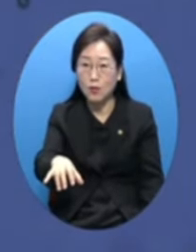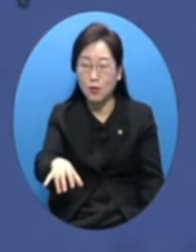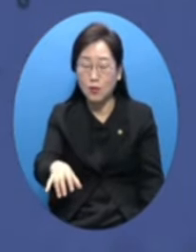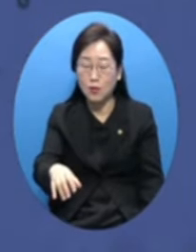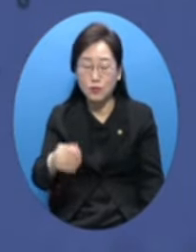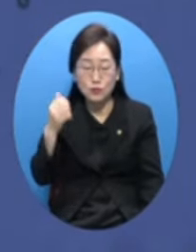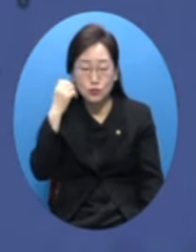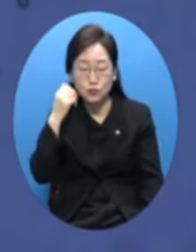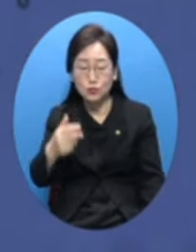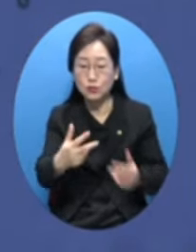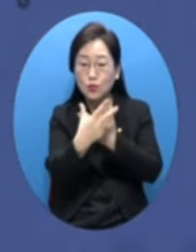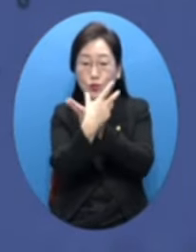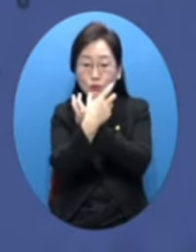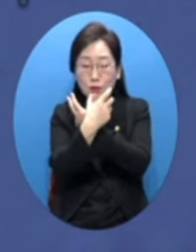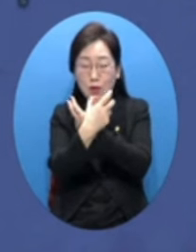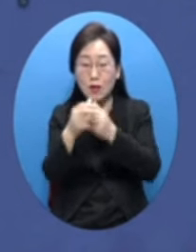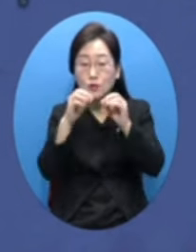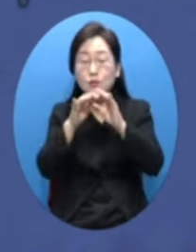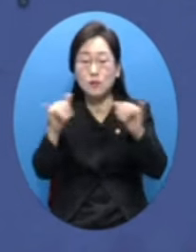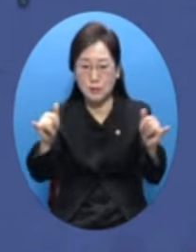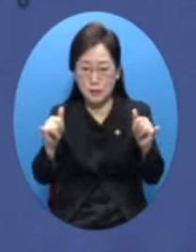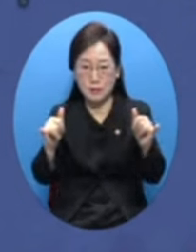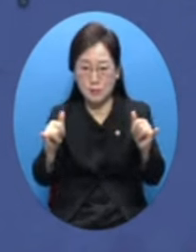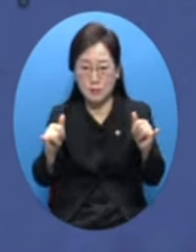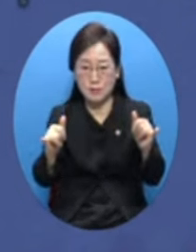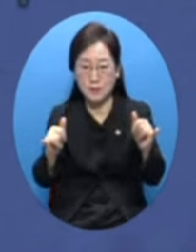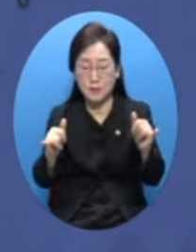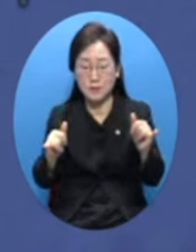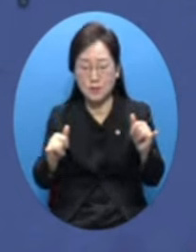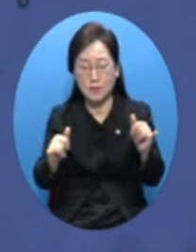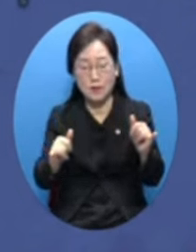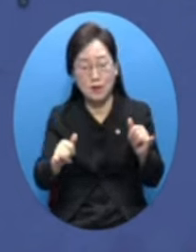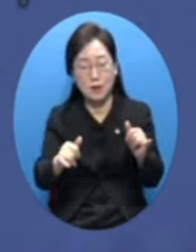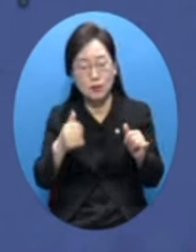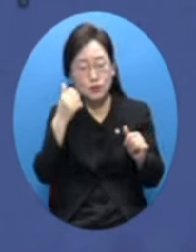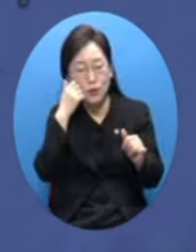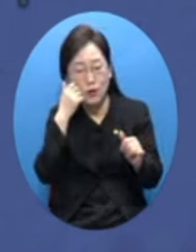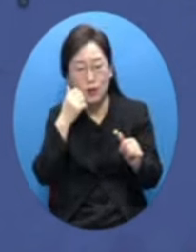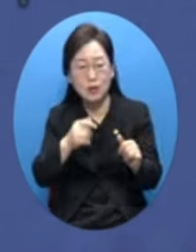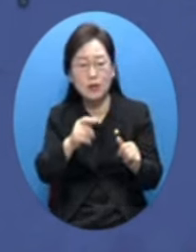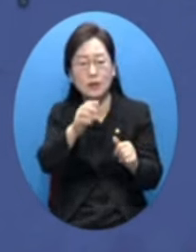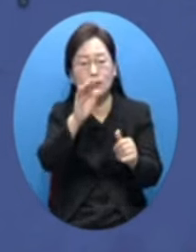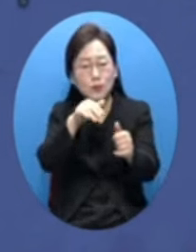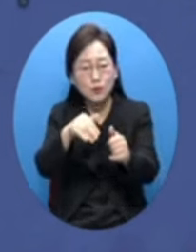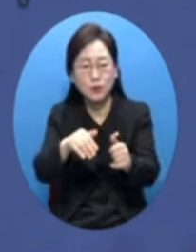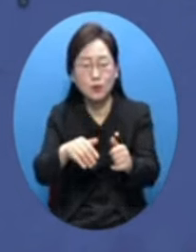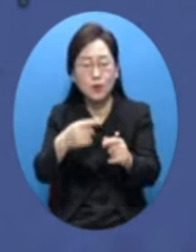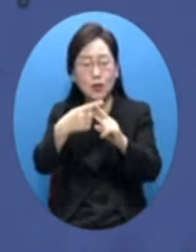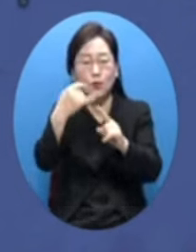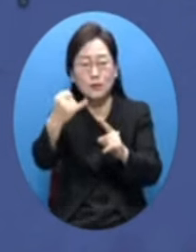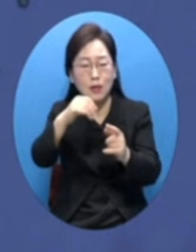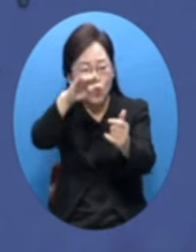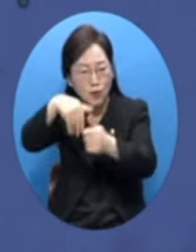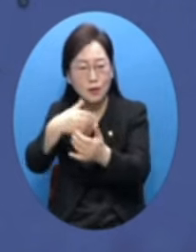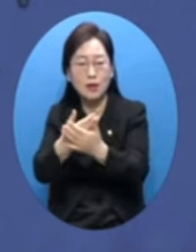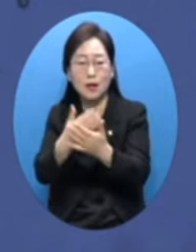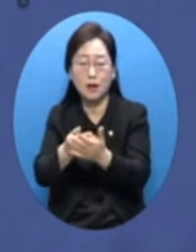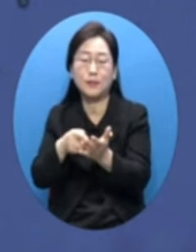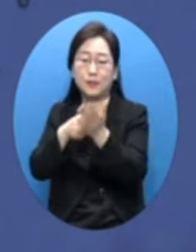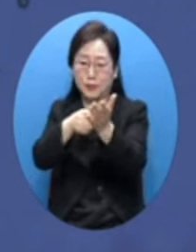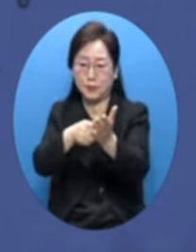선교사님 한 분이 고국의 간호사들을 와달라고 요청을 합니다. 그래서 이